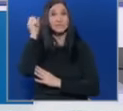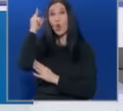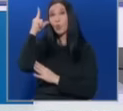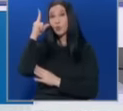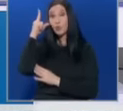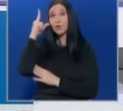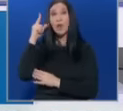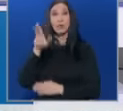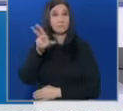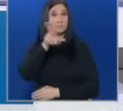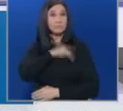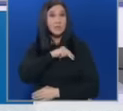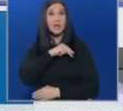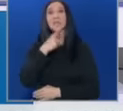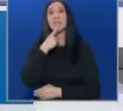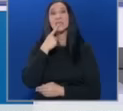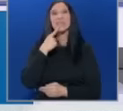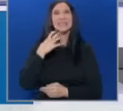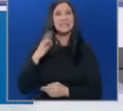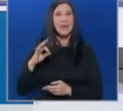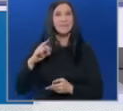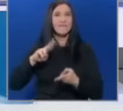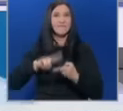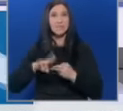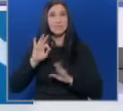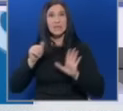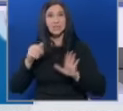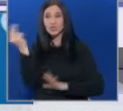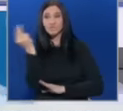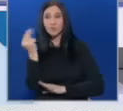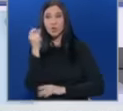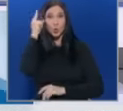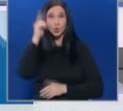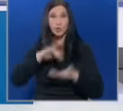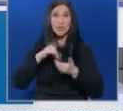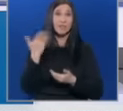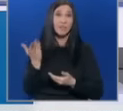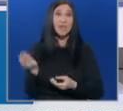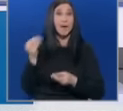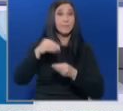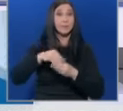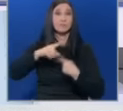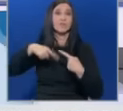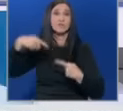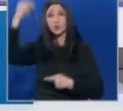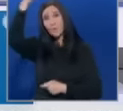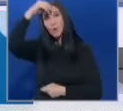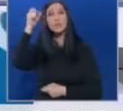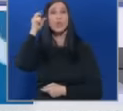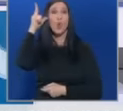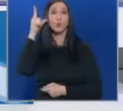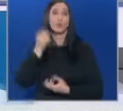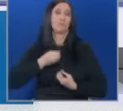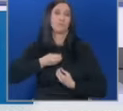на културата отличи с наградата Златен век 56 творци и културни организации за техния принос в развитието на българската култура